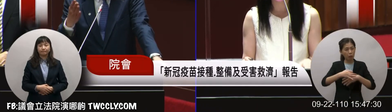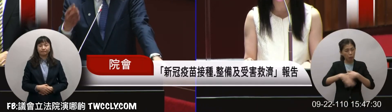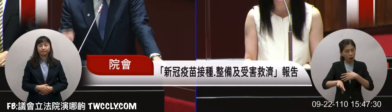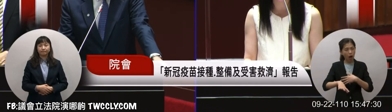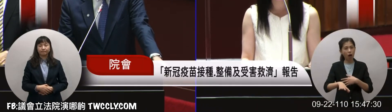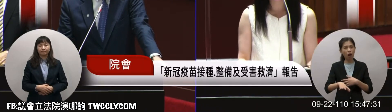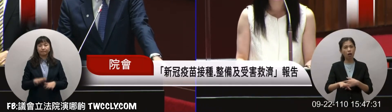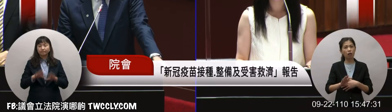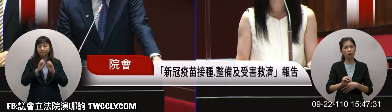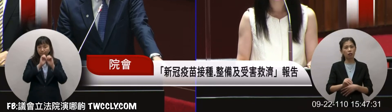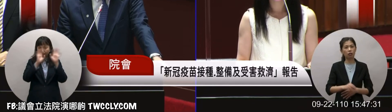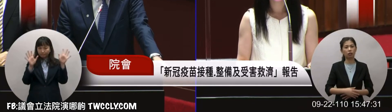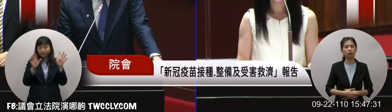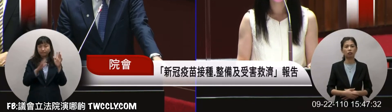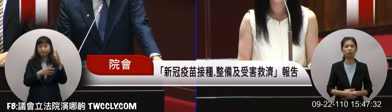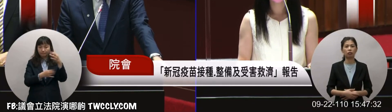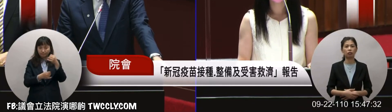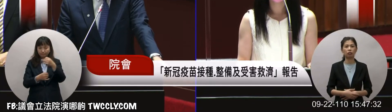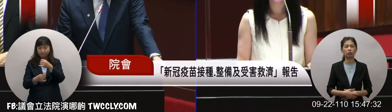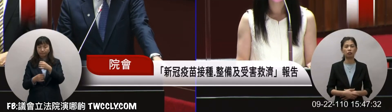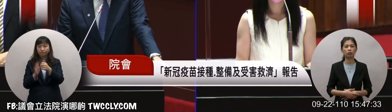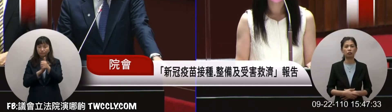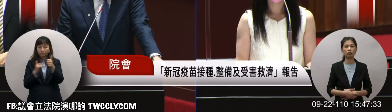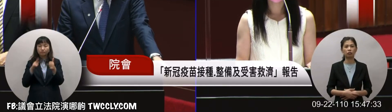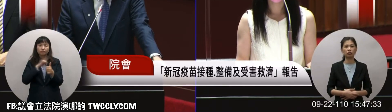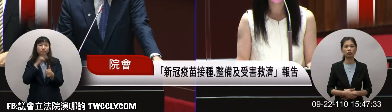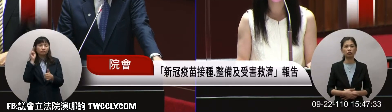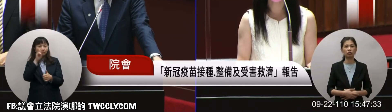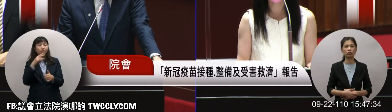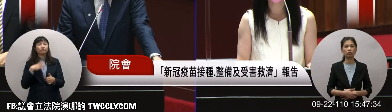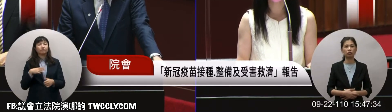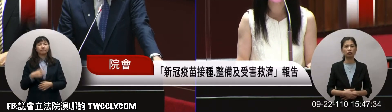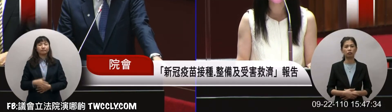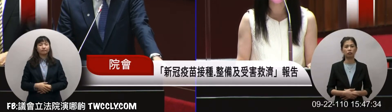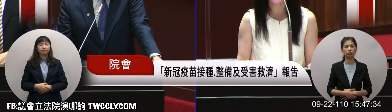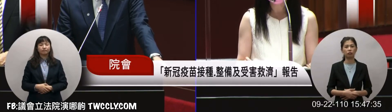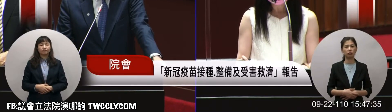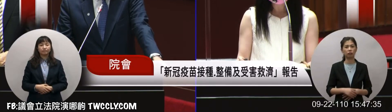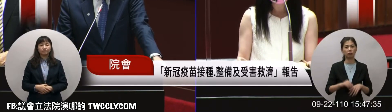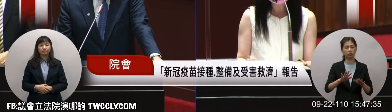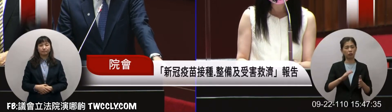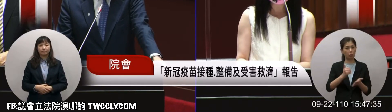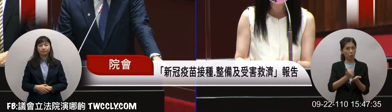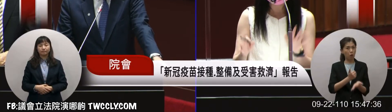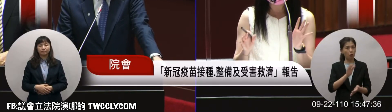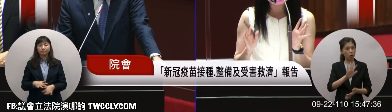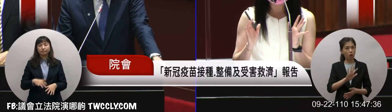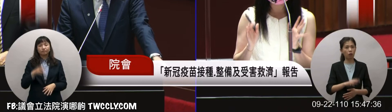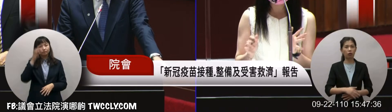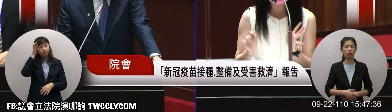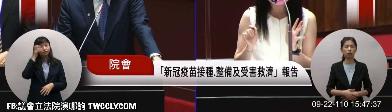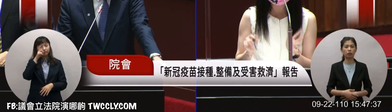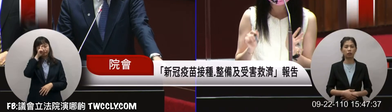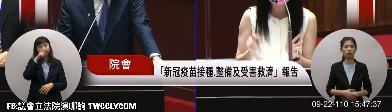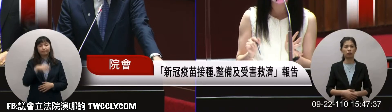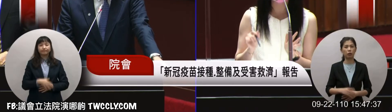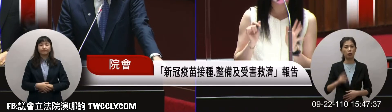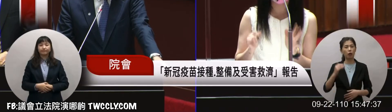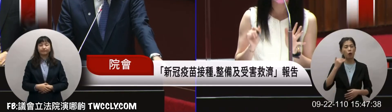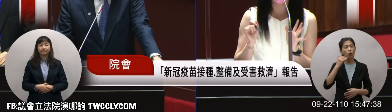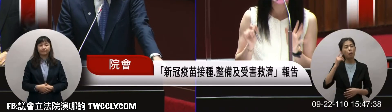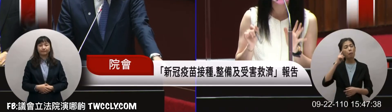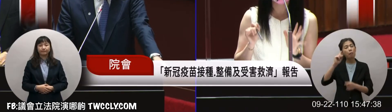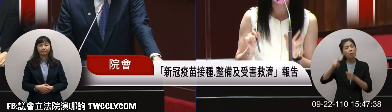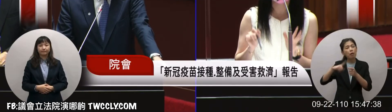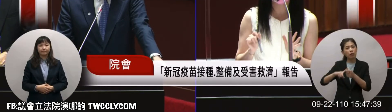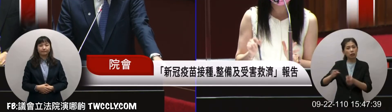有周周到货？ 公布的时程，委员大家自己看就了解。 目前都有到货嘛？那所以，因为我们明年加购的